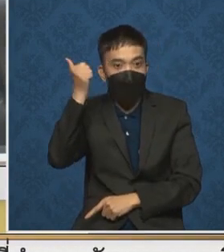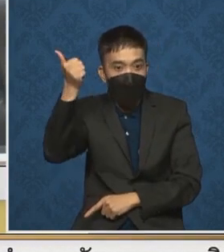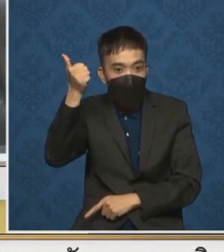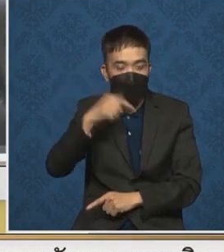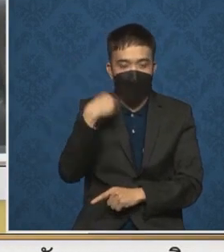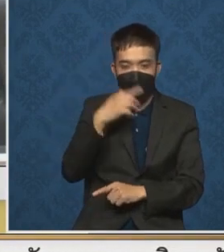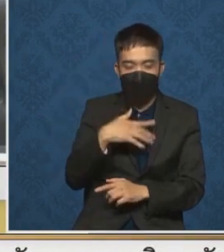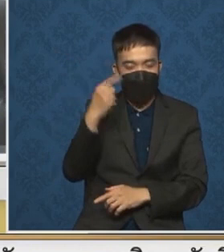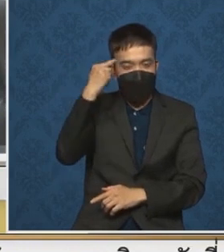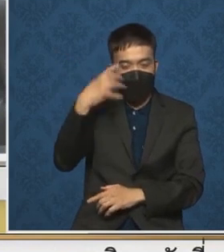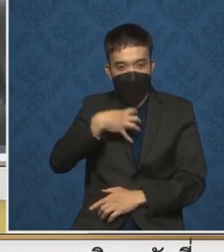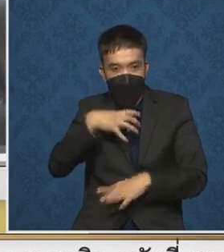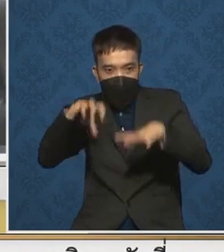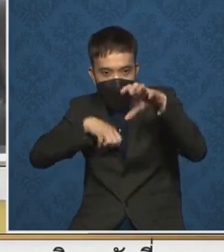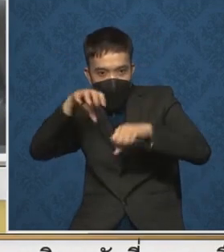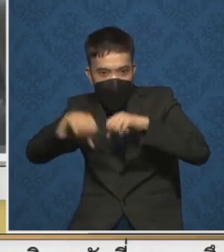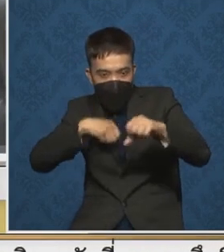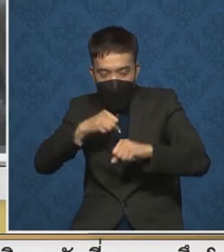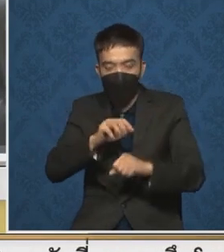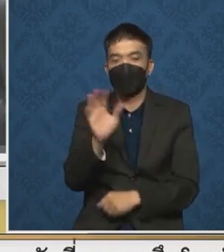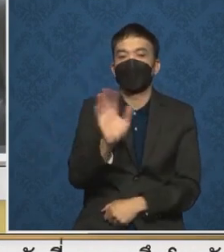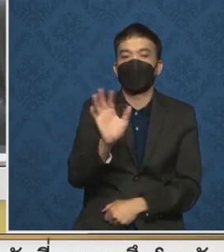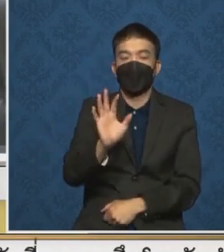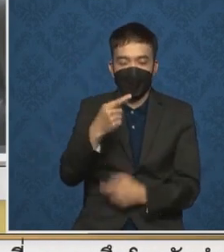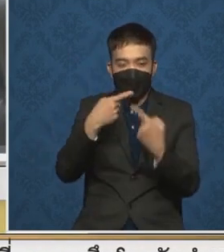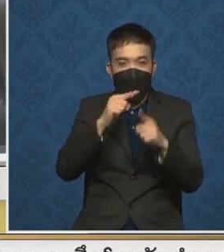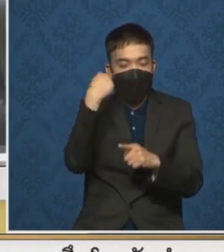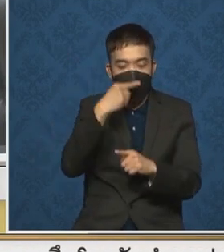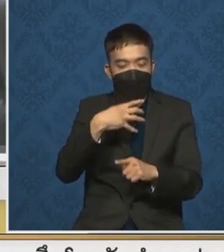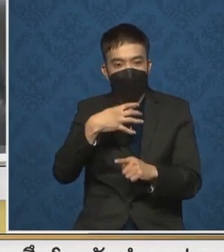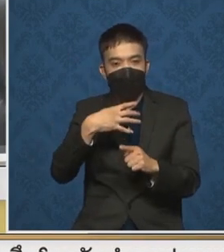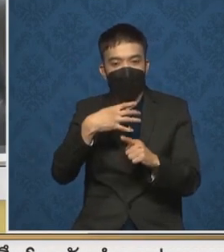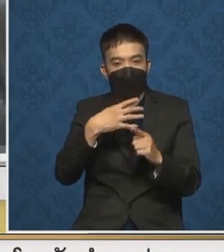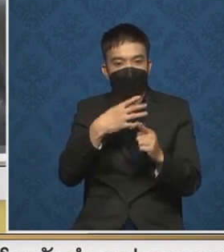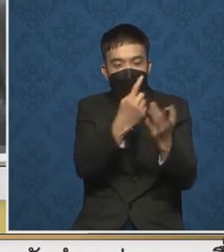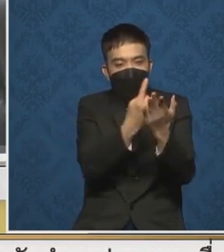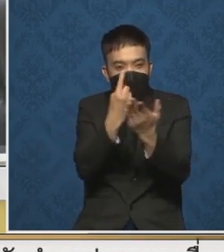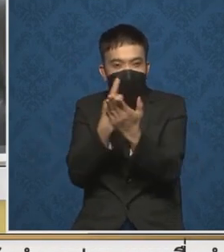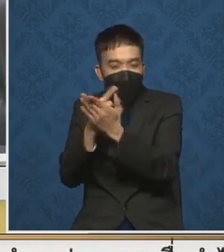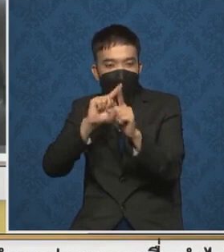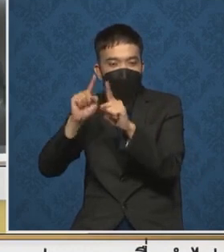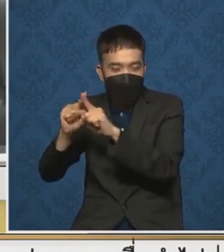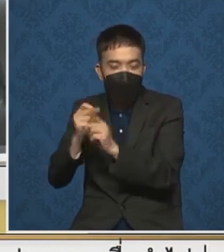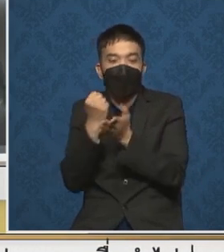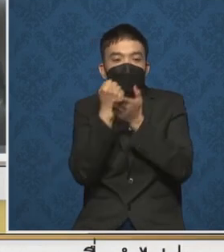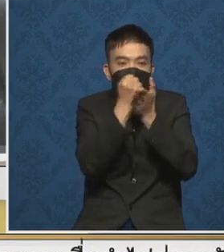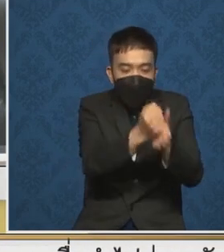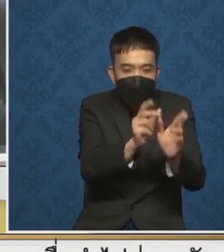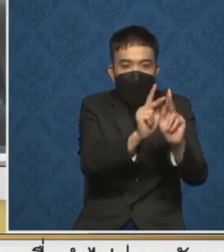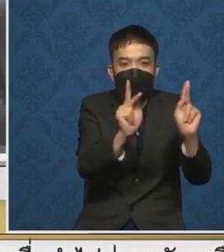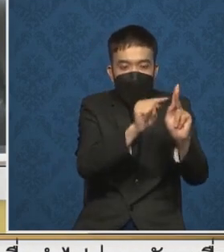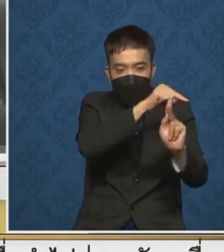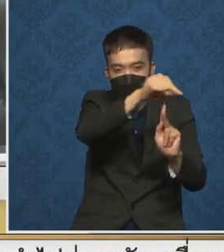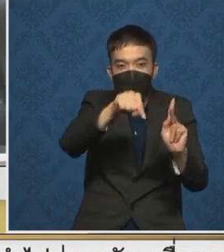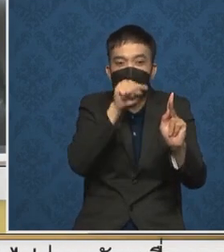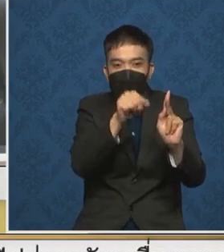หวงดีไปพ pled PRI ปัญหาก็จะไม่จบ spinดันั้น พอเริ่มประถมบุติบ